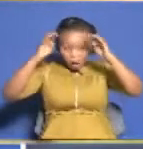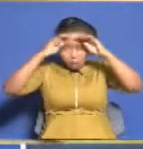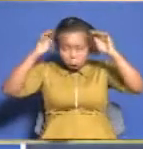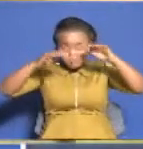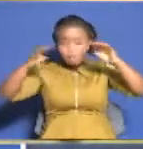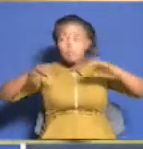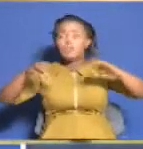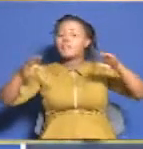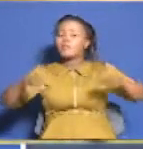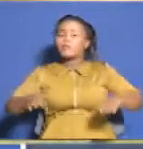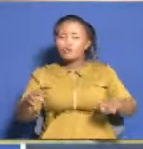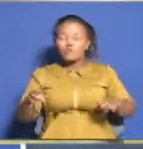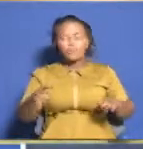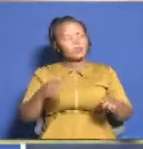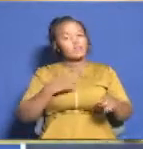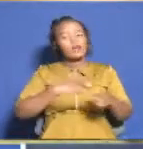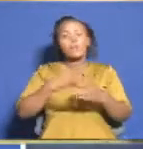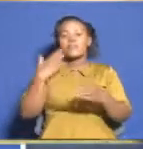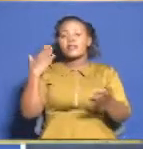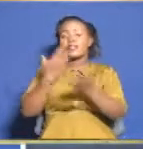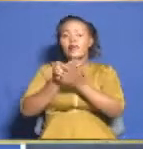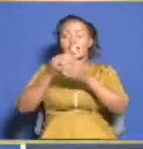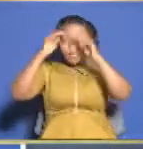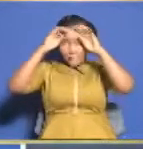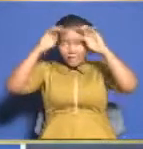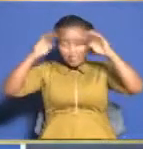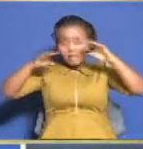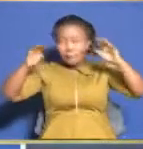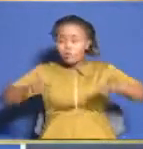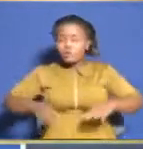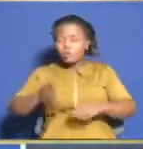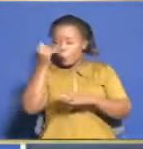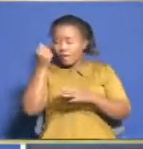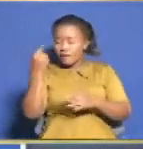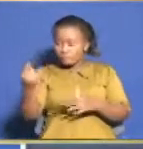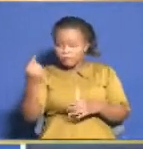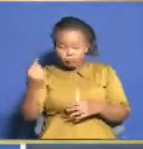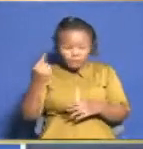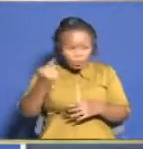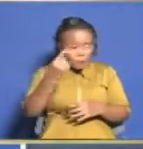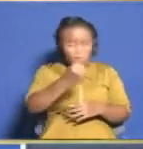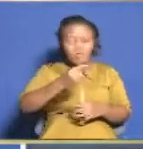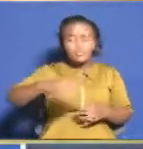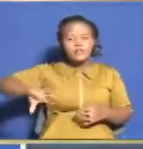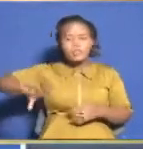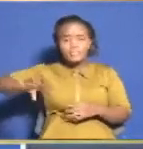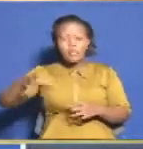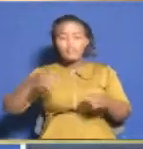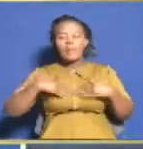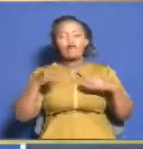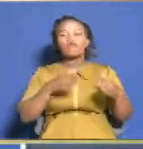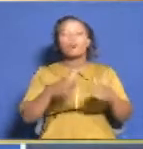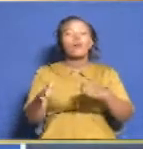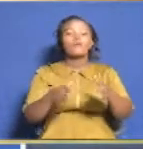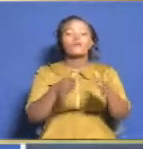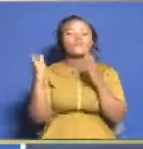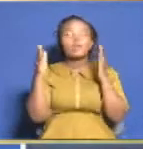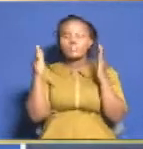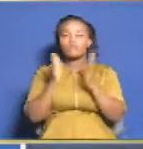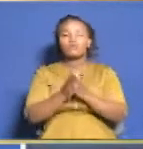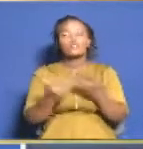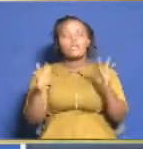kwa sababu ya ugatuzi, na shukuru ugatuzi huu kwa sababu kila kaunti sasa inapata na hiyo fursa ya kuweza